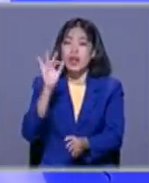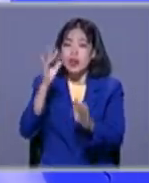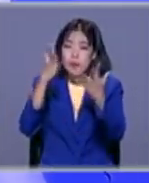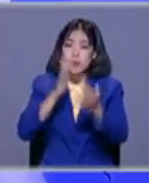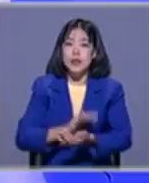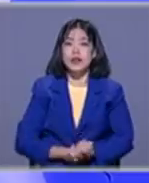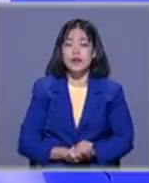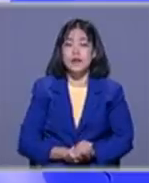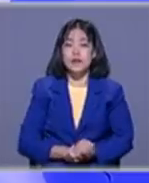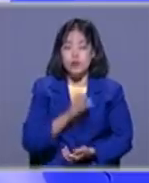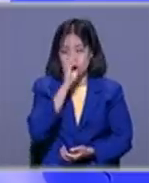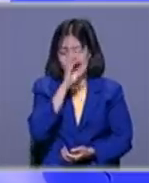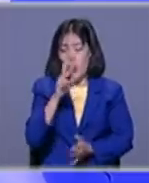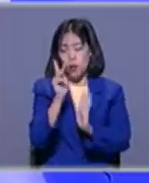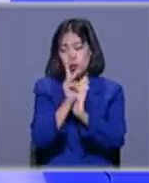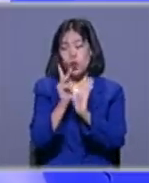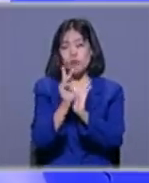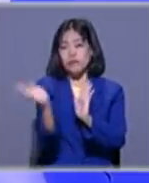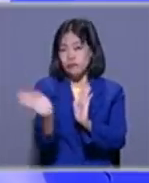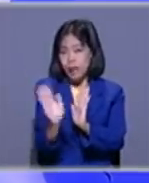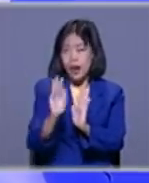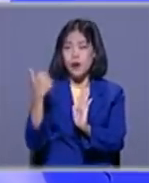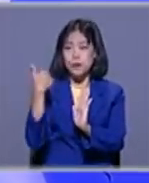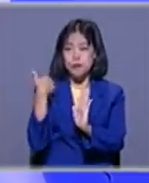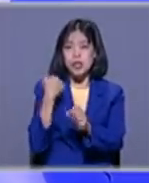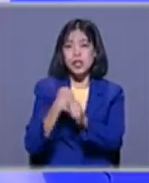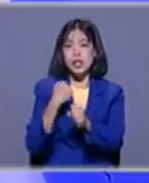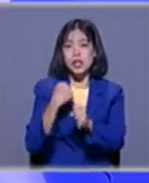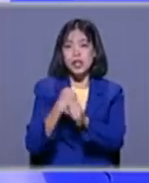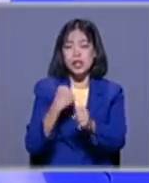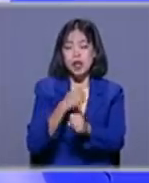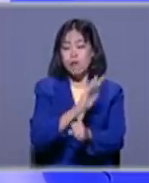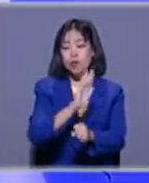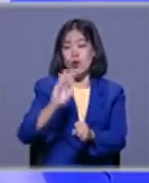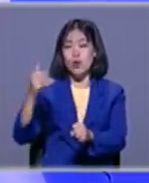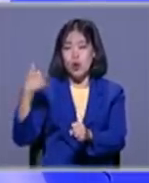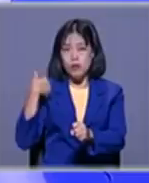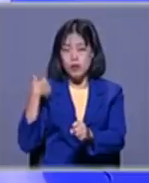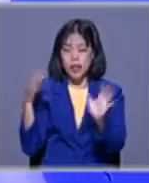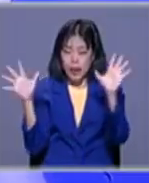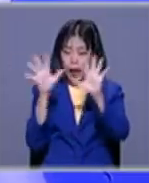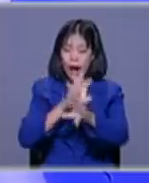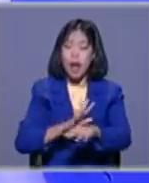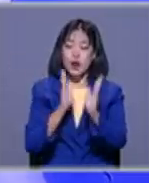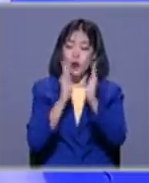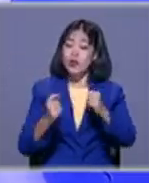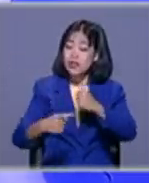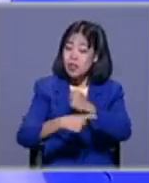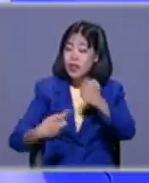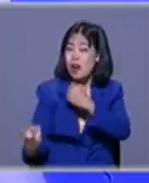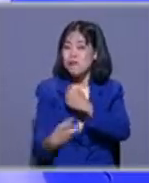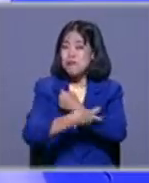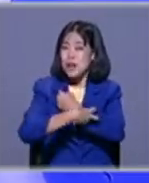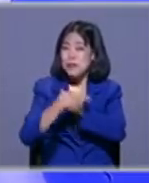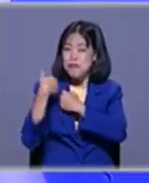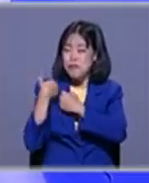ชาชนไม่เลือกอย่ามาทำลายกติกาด้วยการให้ส.ส.ทรยศพรรคทรยศประชาชนมาเป็นงูเห่าแว้งกัดชาวนาเพียงเพื่อให้บ